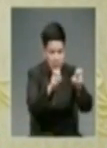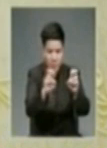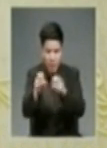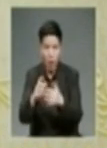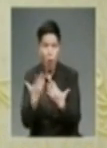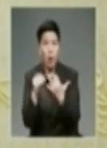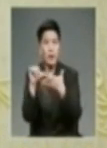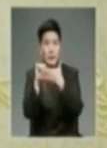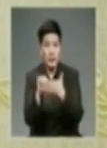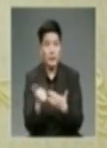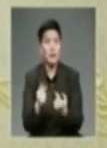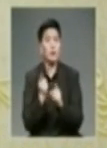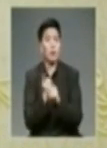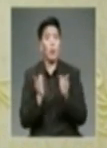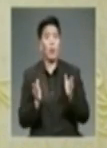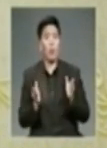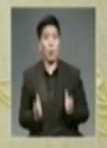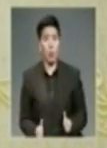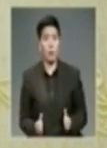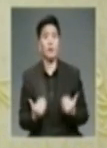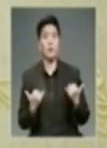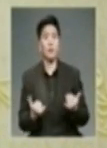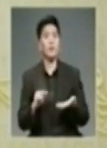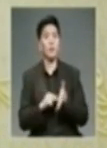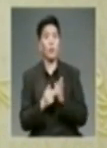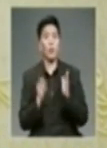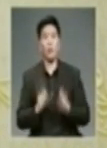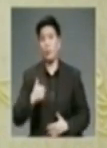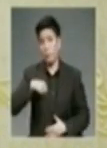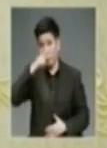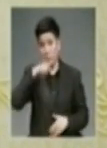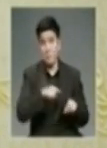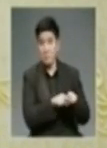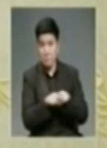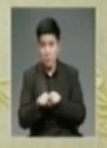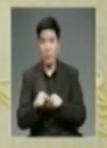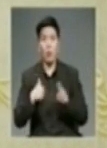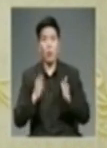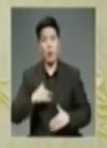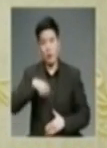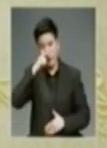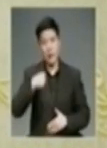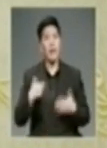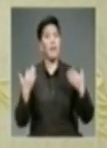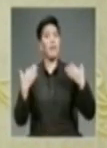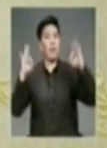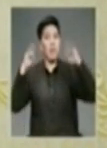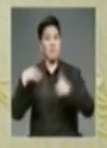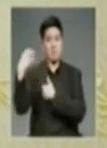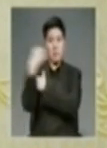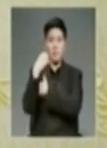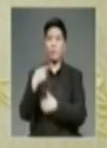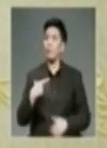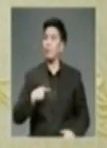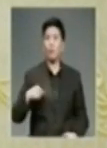แล้วโดยธรรมชาติของคนของมนุษย์นะครับโดยเฉพาะคนไทยด้วยกันนั้นเราเป็นคนที่รักอิสระไม่ชอบการบังคับ